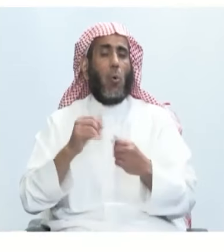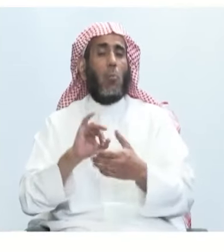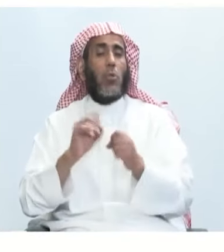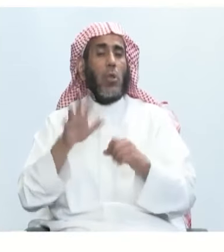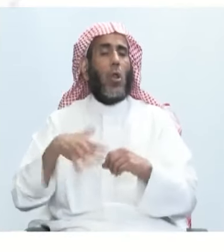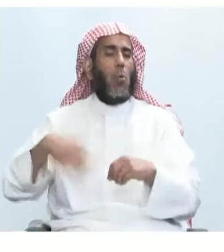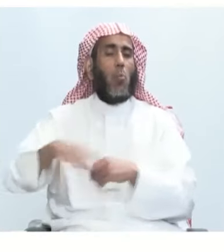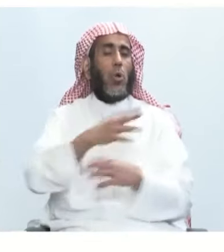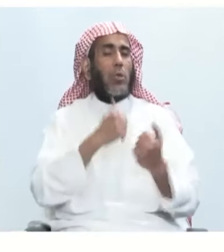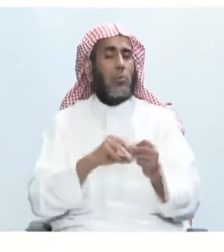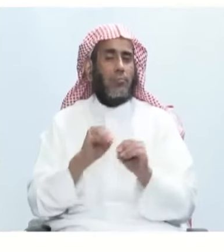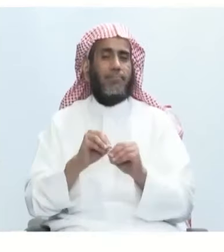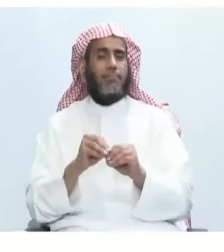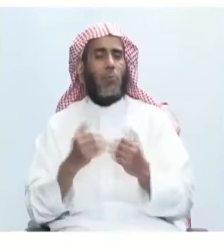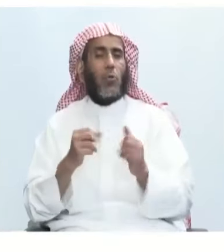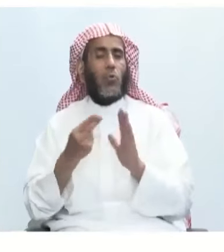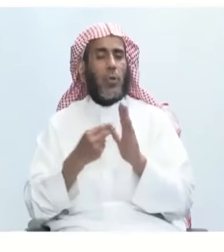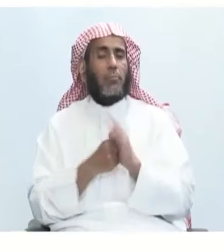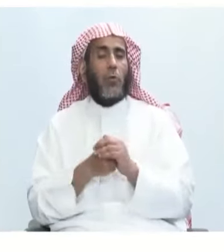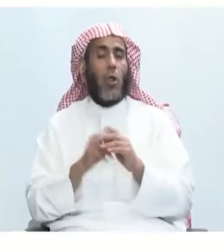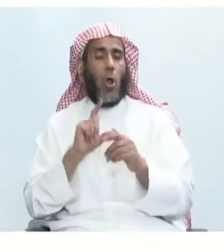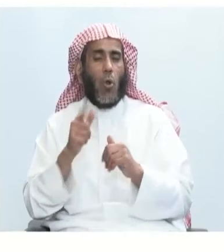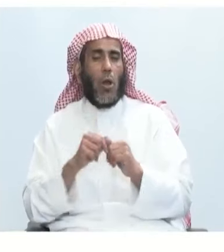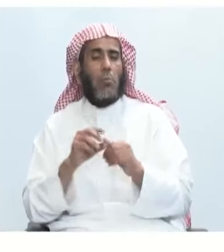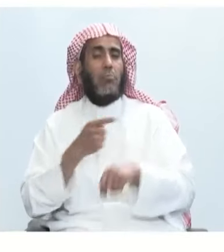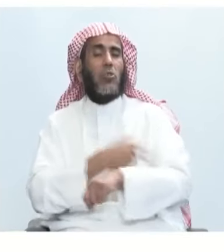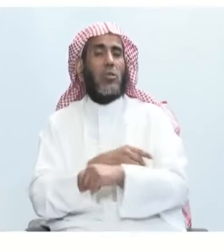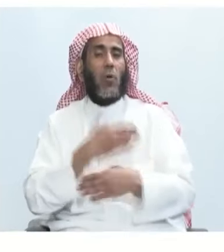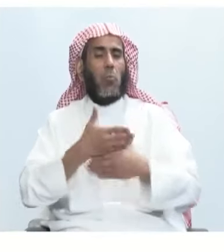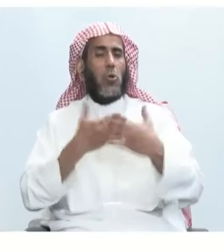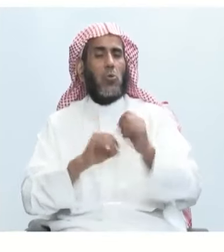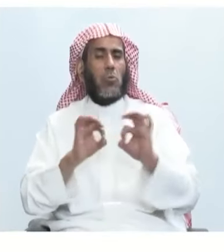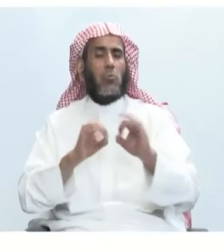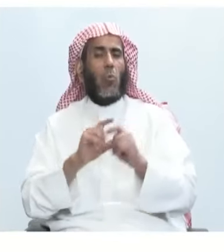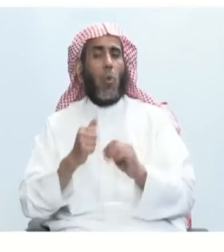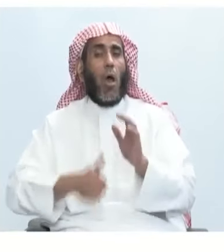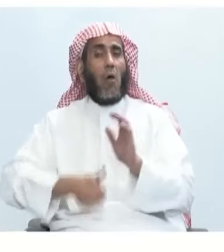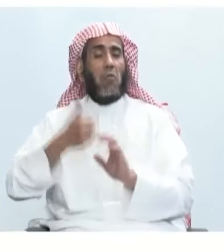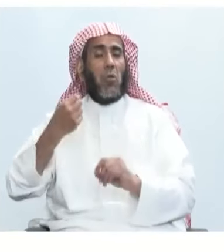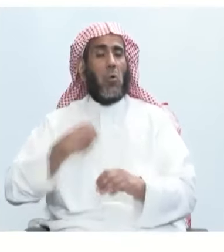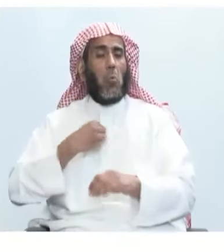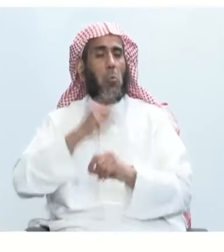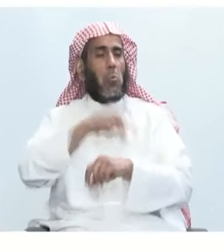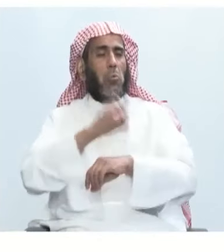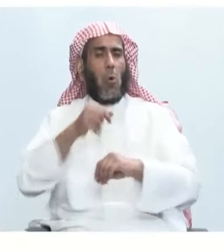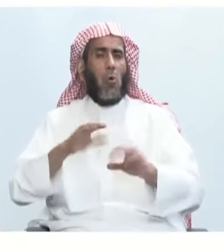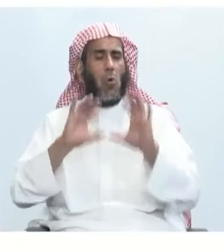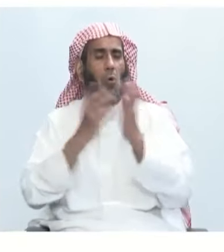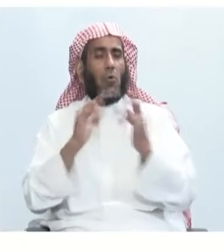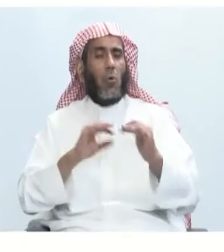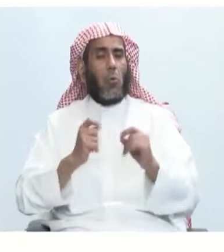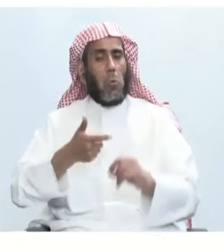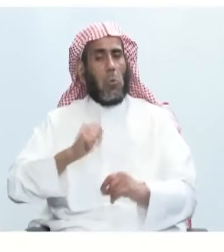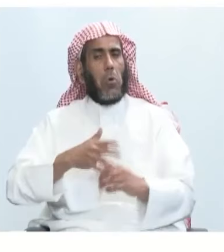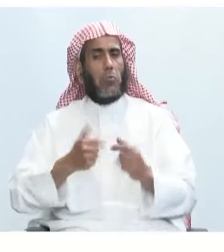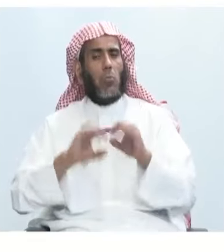وهنا سنذكر بعض رؤوس الاقلام ونقول هنا مستشفى بني وجهز ثم انتدب اليه افضل الاطباء وعد مرضى غرف ل النوم والرواتب جميع